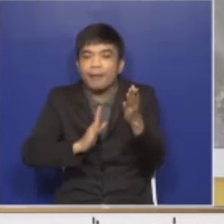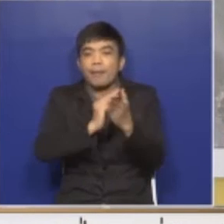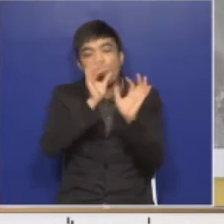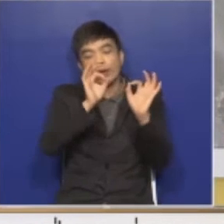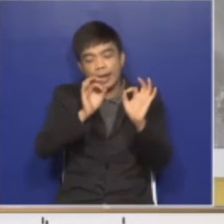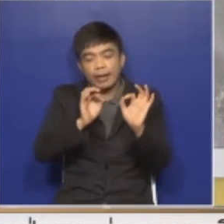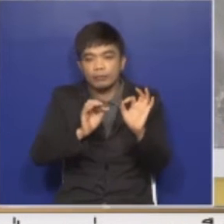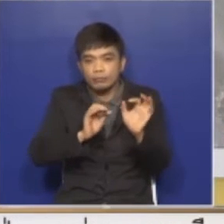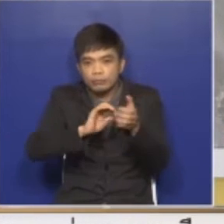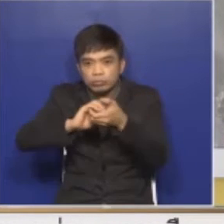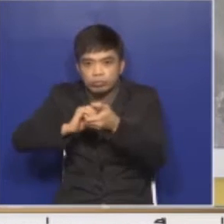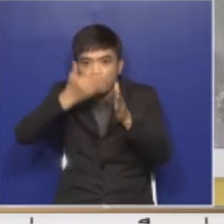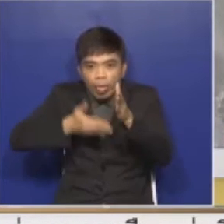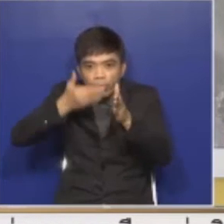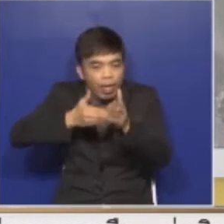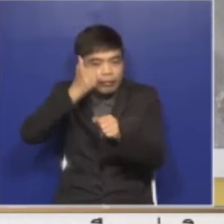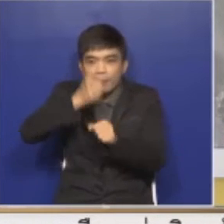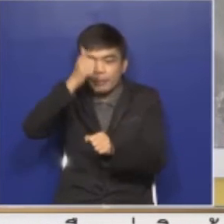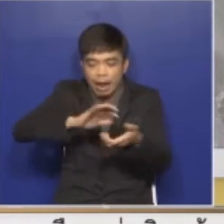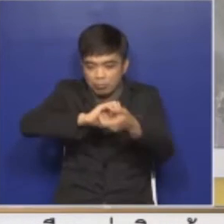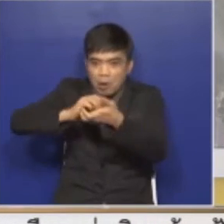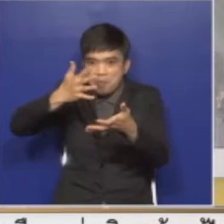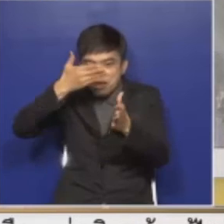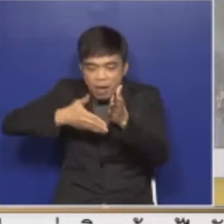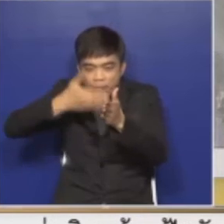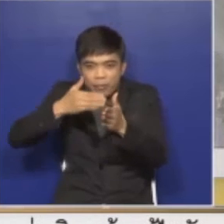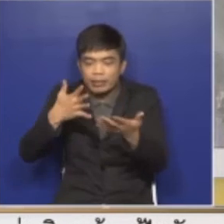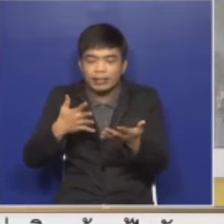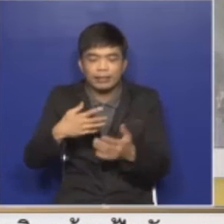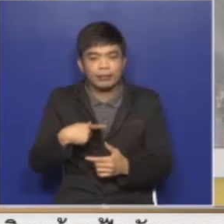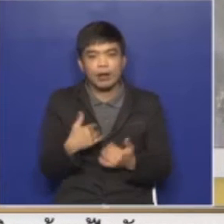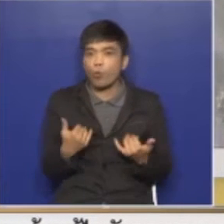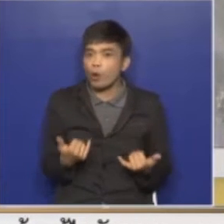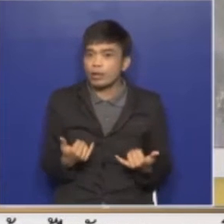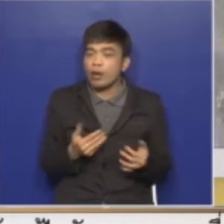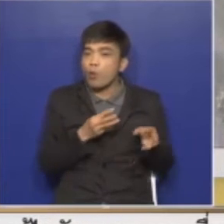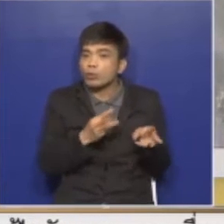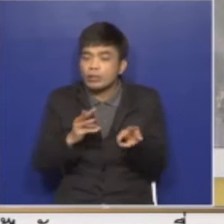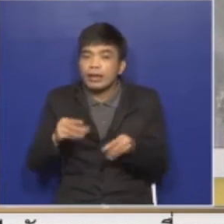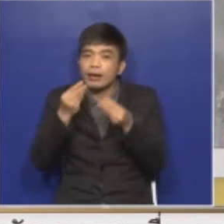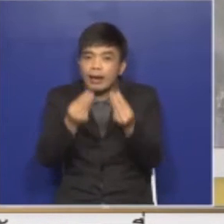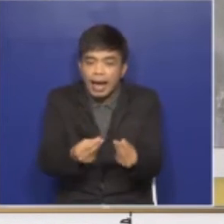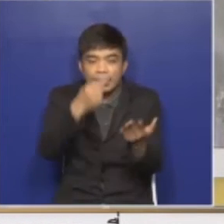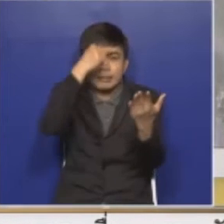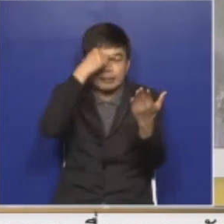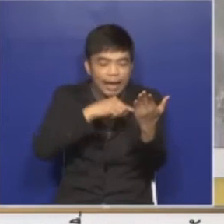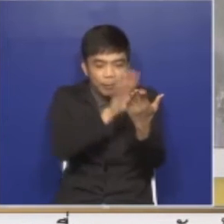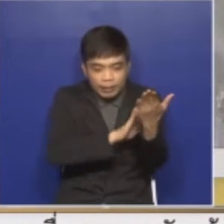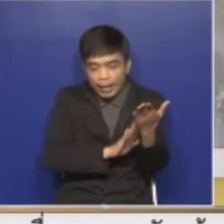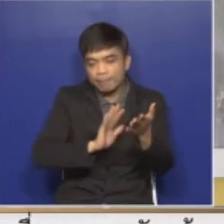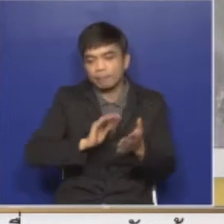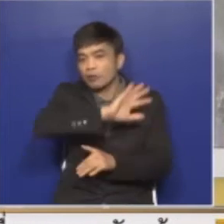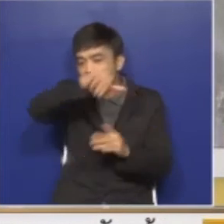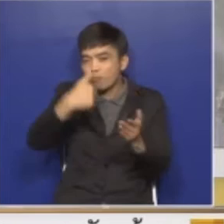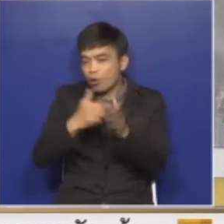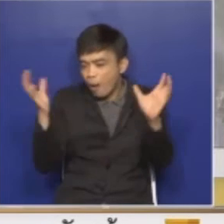ใจว่าในขณะนี้นะครับถ้าท่านคิดว่าใครที่จะทำให้วิกฤติชาติทางนี้ได้สำเร็จใครที่มีวิธีการหาทาง